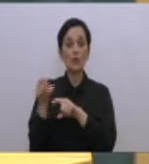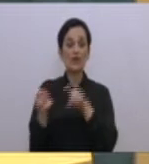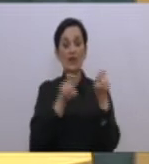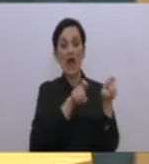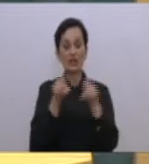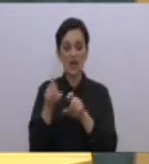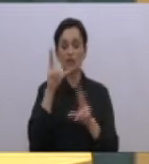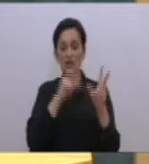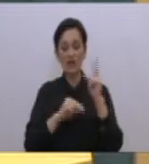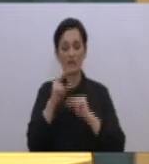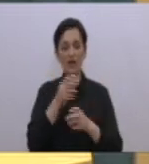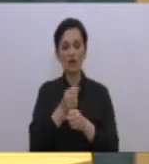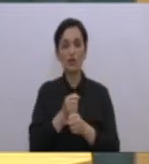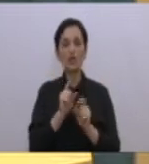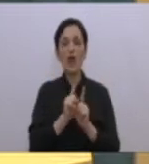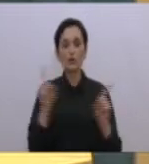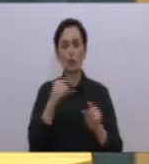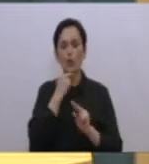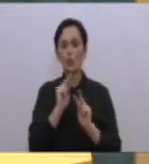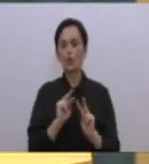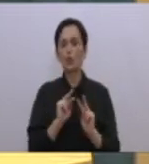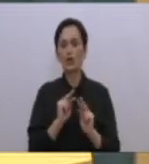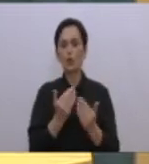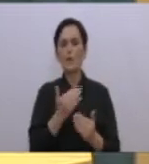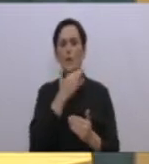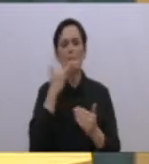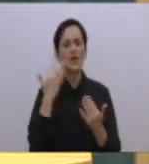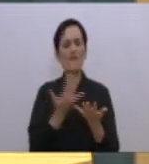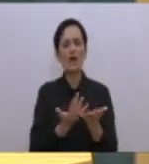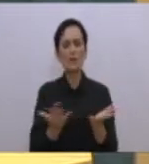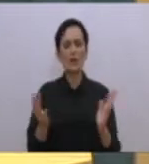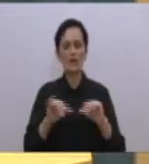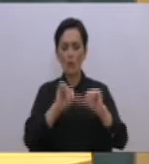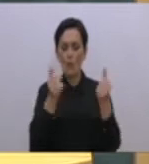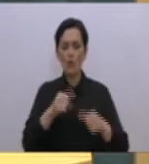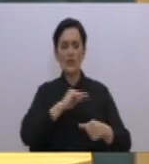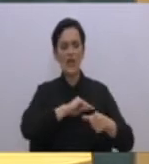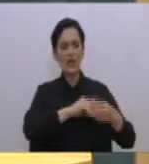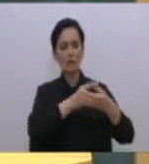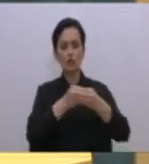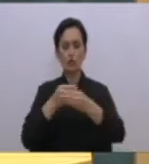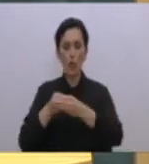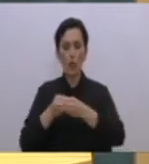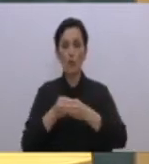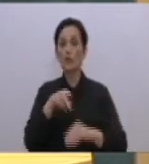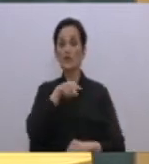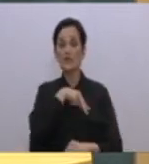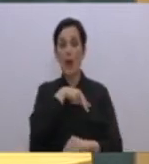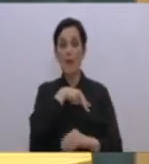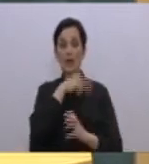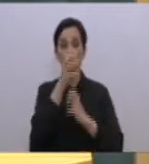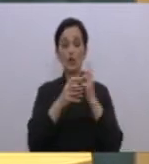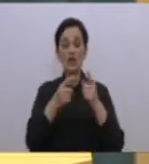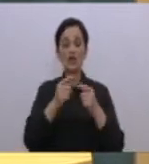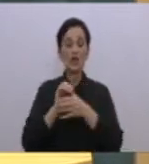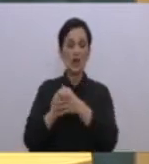შესაძლებლობის გათვალისწინებით განსაკუთრებული ყურადღება დაეთმო მრავალმხრივ ფორმატში თანამშრომლობას. Კერძოდ, საპარლამენტაშორისო